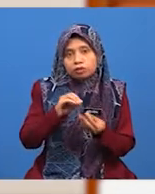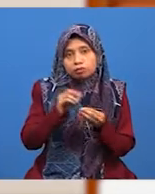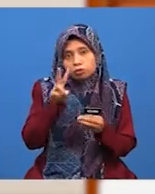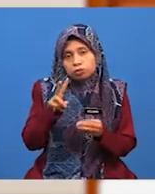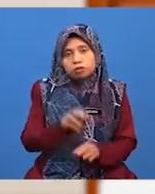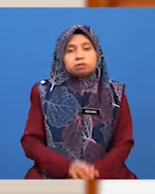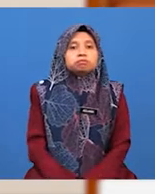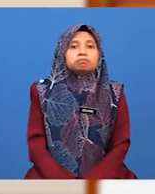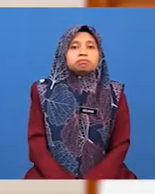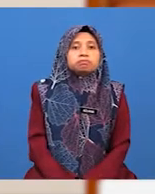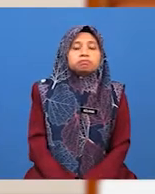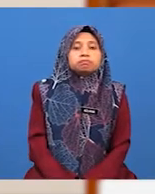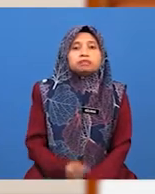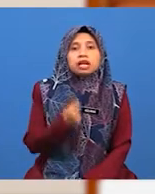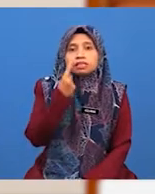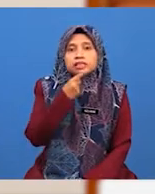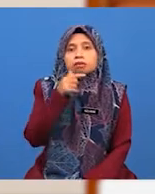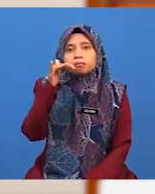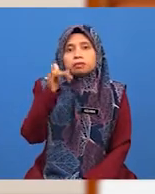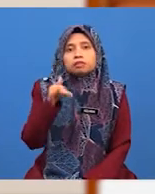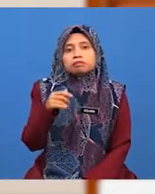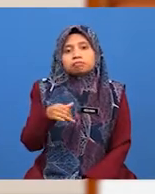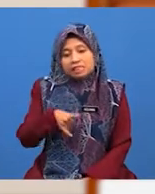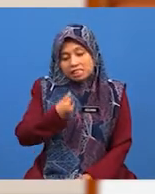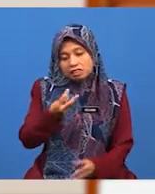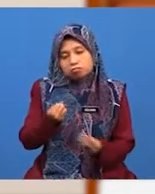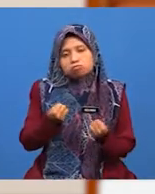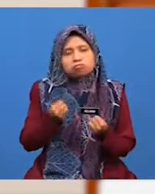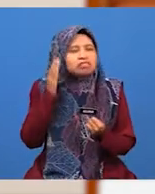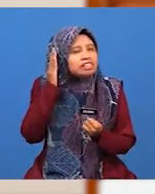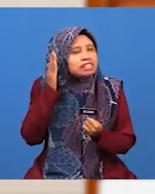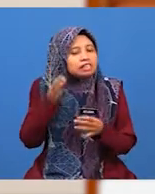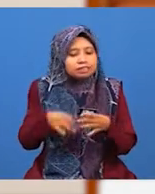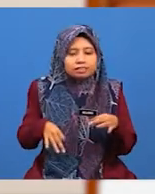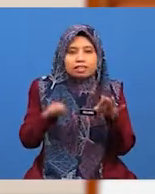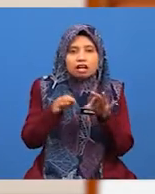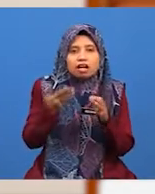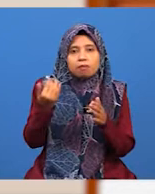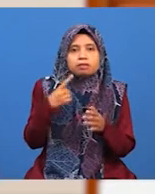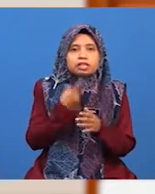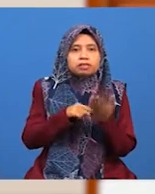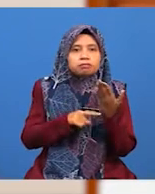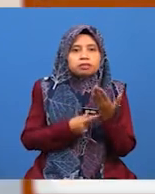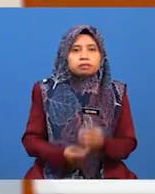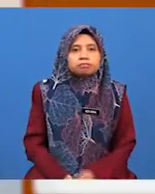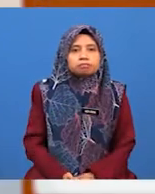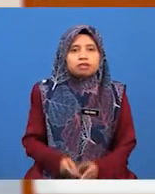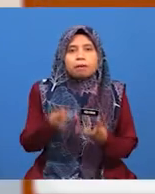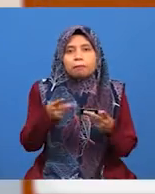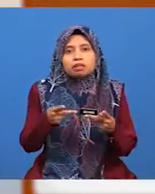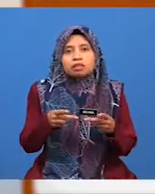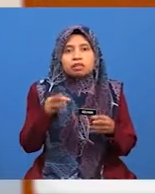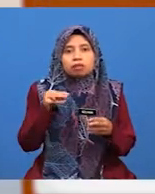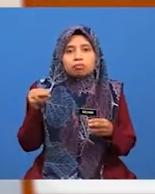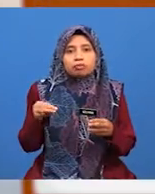kedua. Siapakah yang ingin mendengar cerita? Mari kita mulakan.